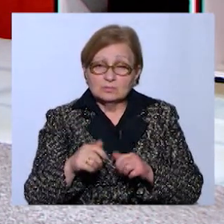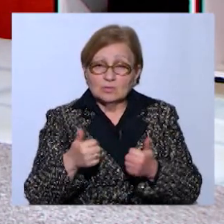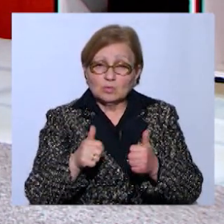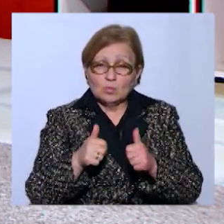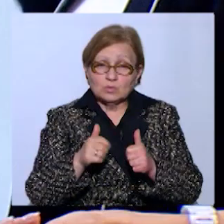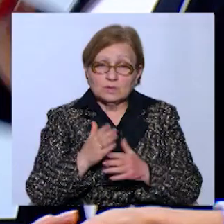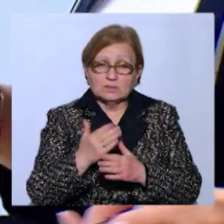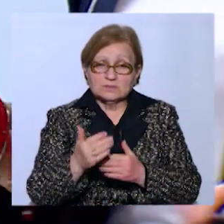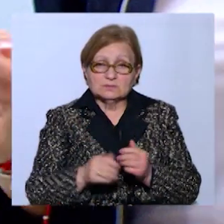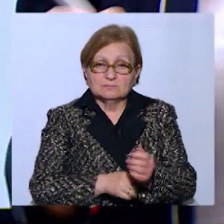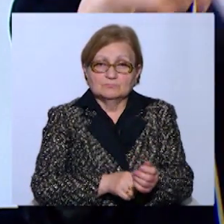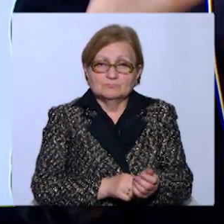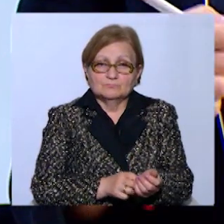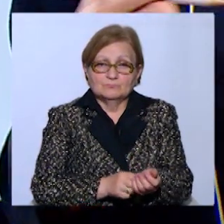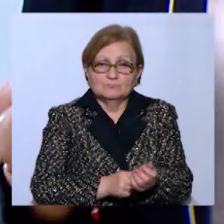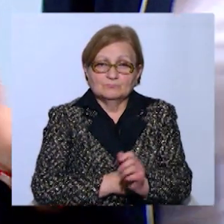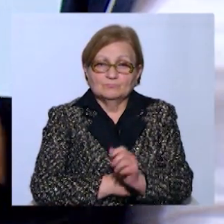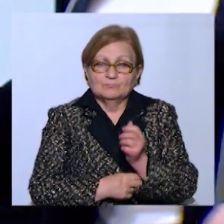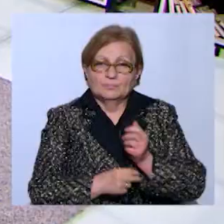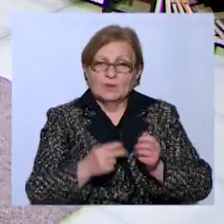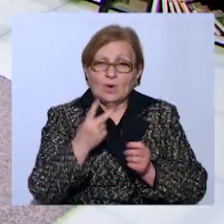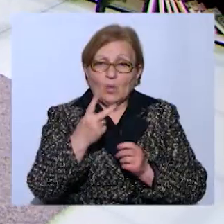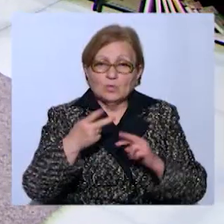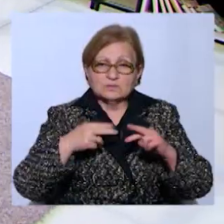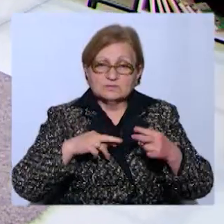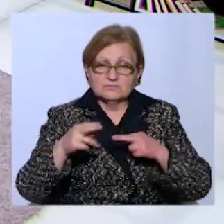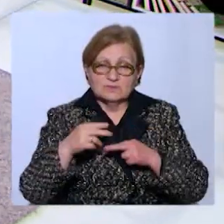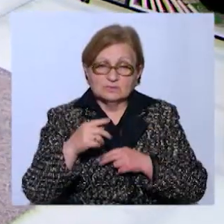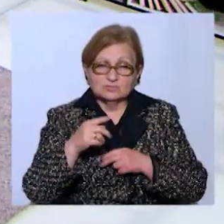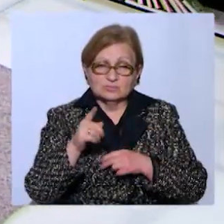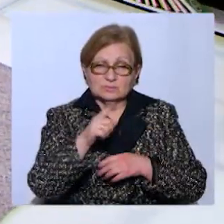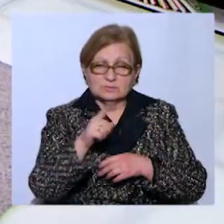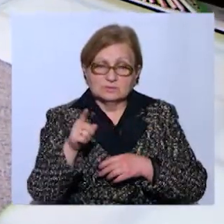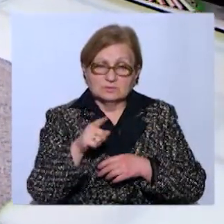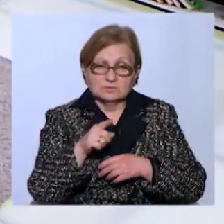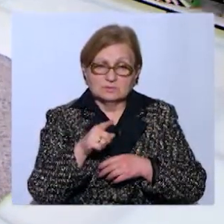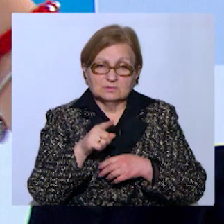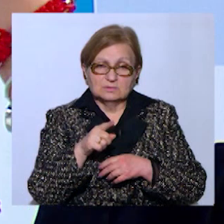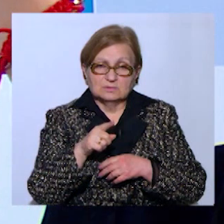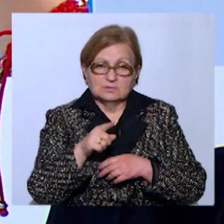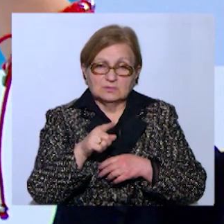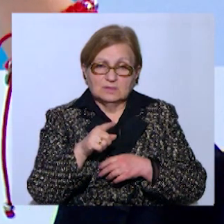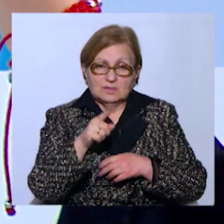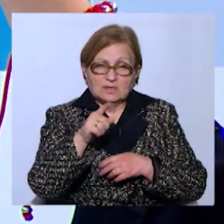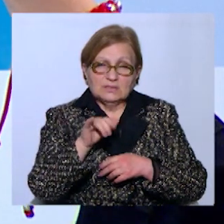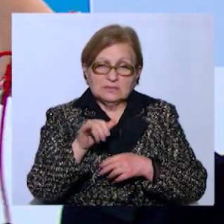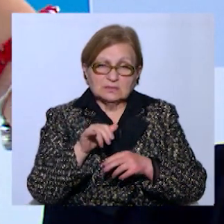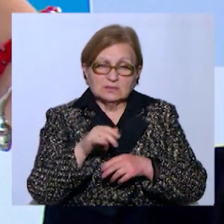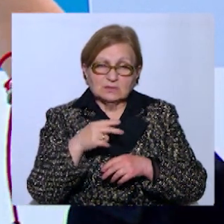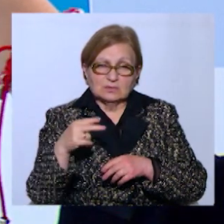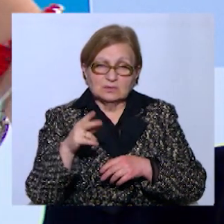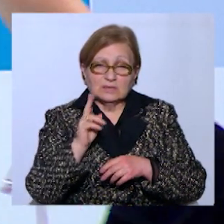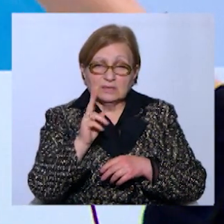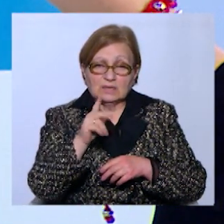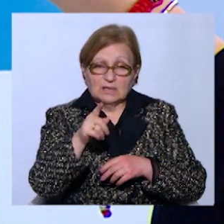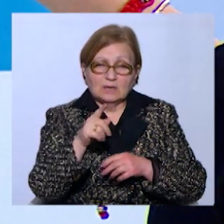ეს დამოკიდებულება. ჩვენ ვთქვით, რომ ორ ცვლად შორის აი ესეთი ფორმით მოცემულ დამოკიდებულებას, სადაც k